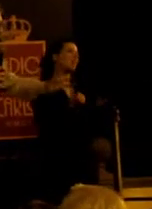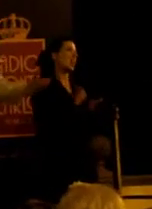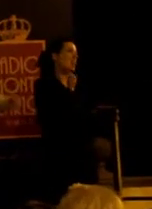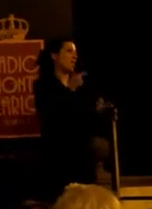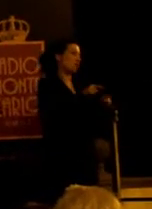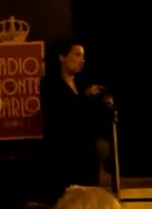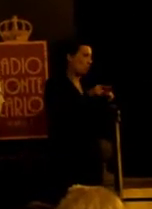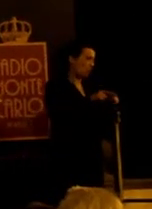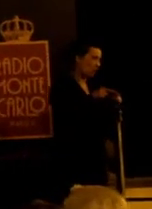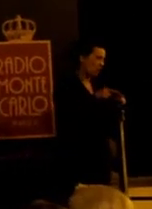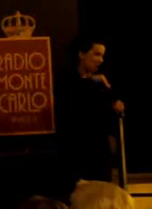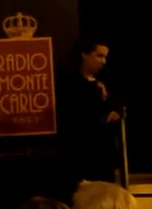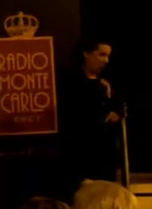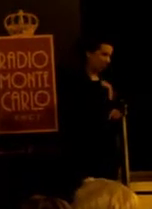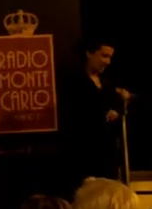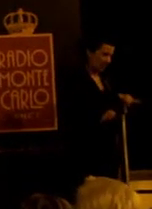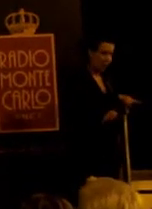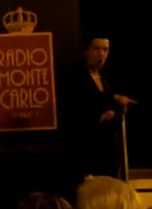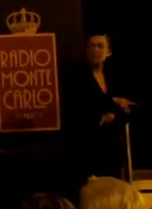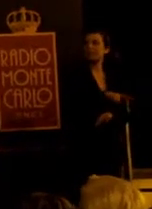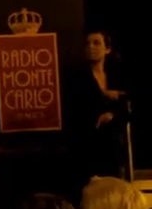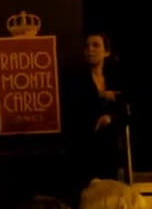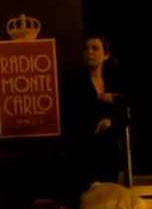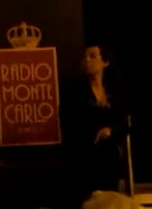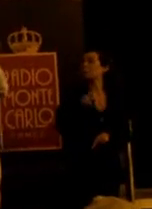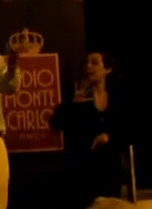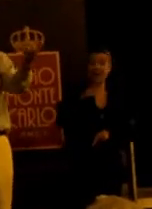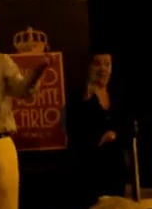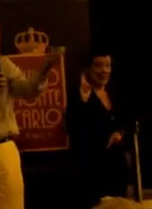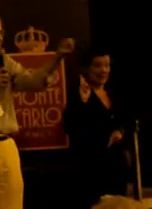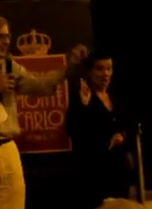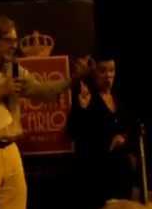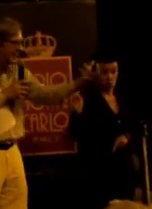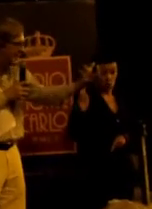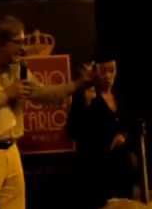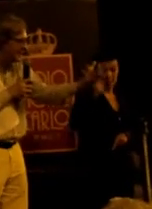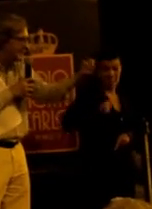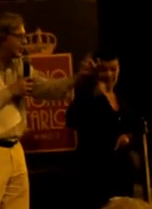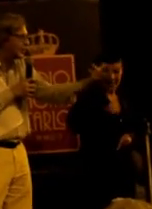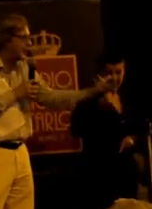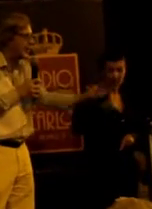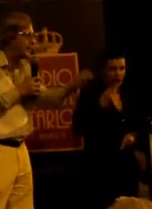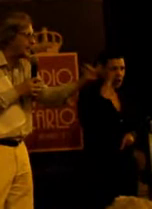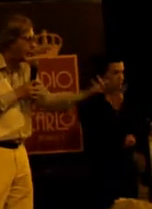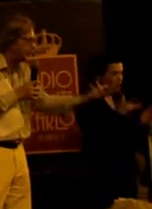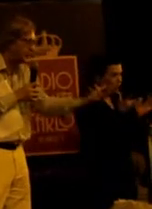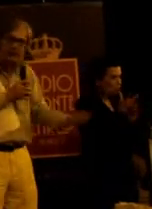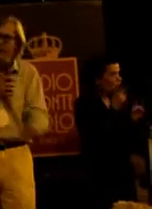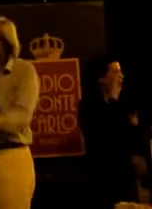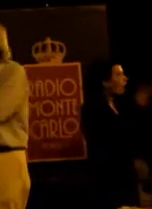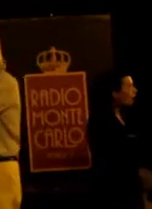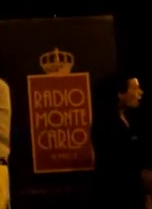brutalità inconsapevole, i due reagiscono alla presenza fisica di Cristo che non appare